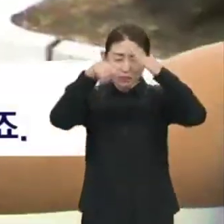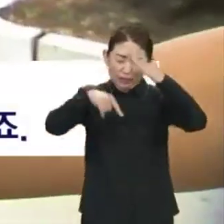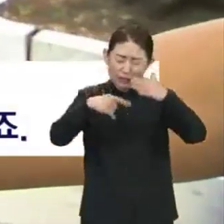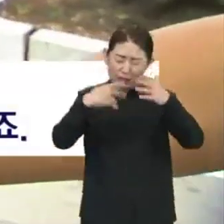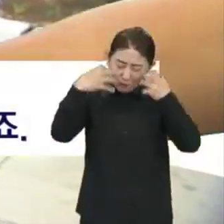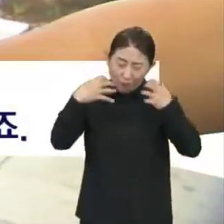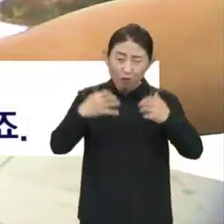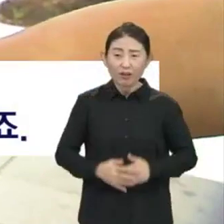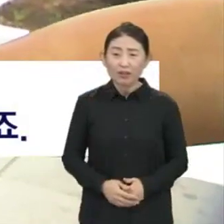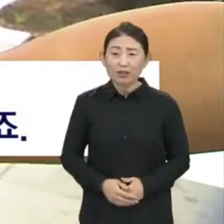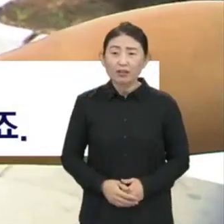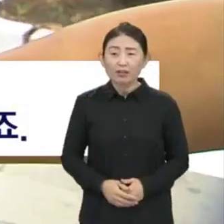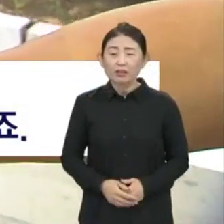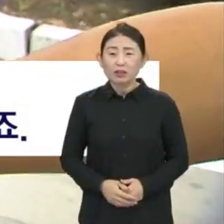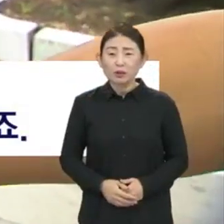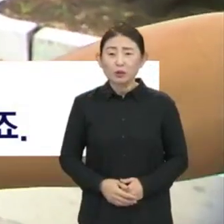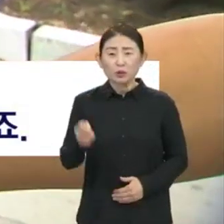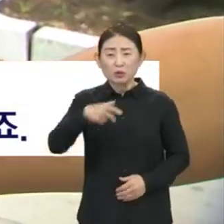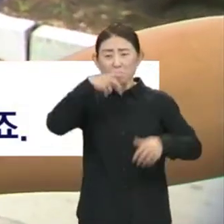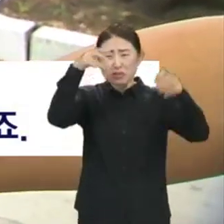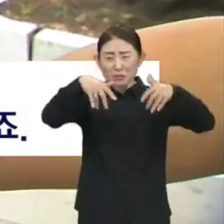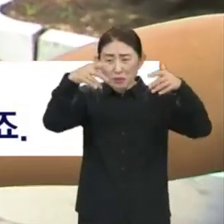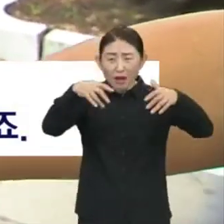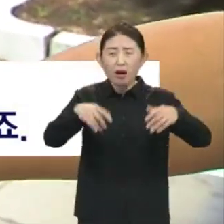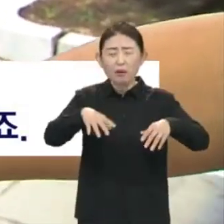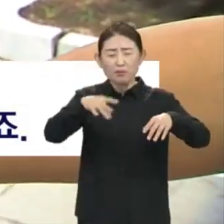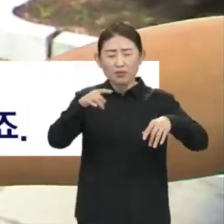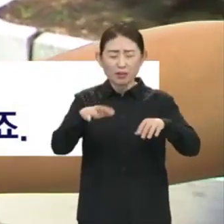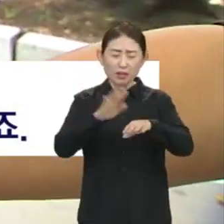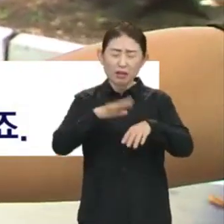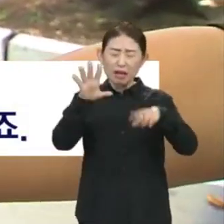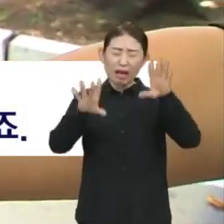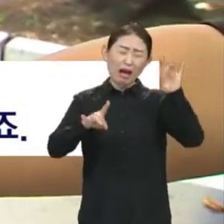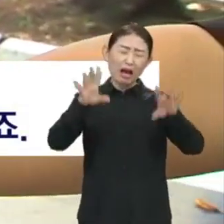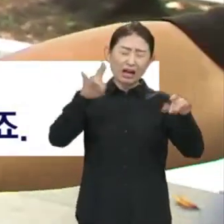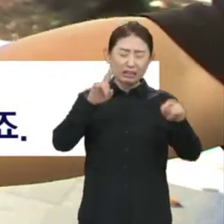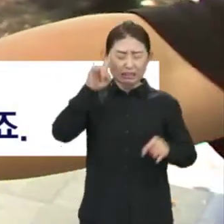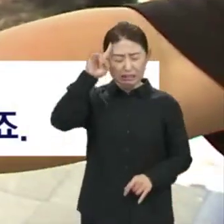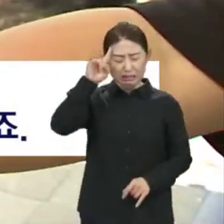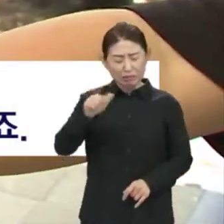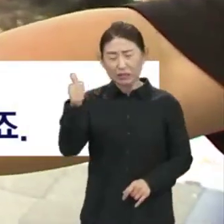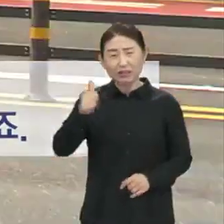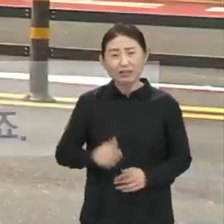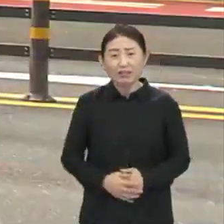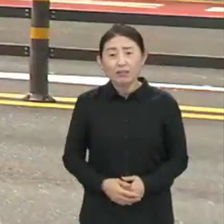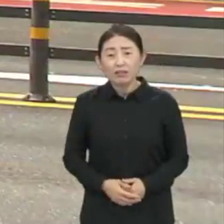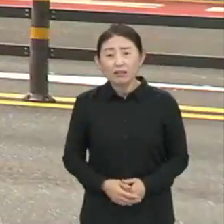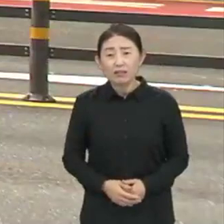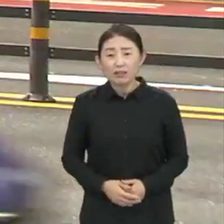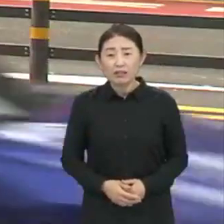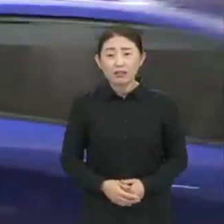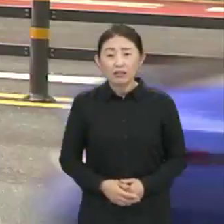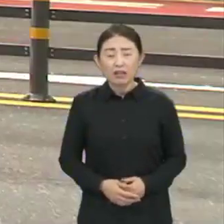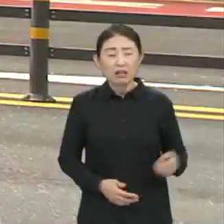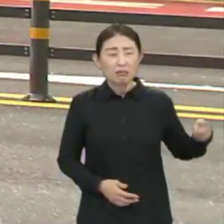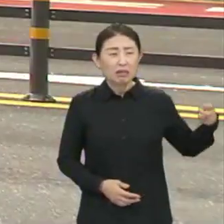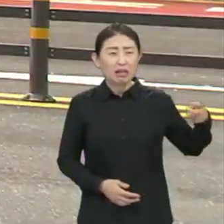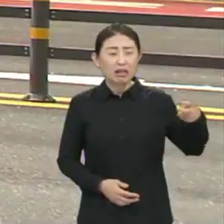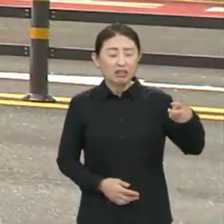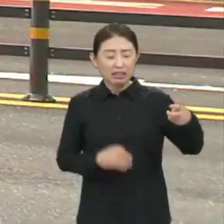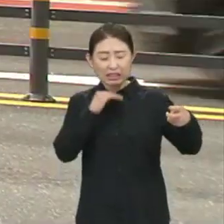그리고 비 때문에 막 이게 진짜 가만히 있어도 짜증나고 정말 힘들죠. 한여름 대중교통을